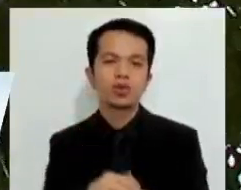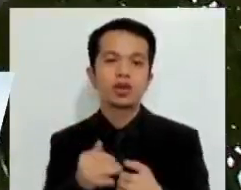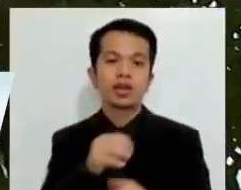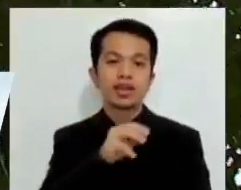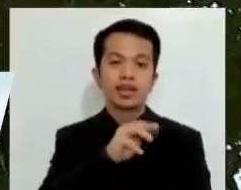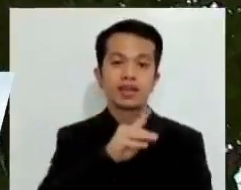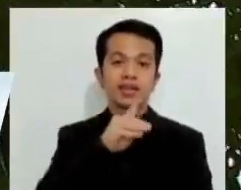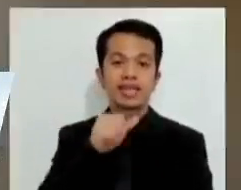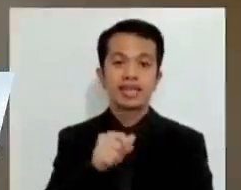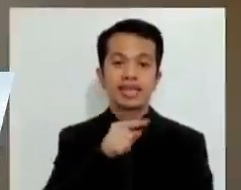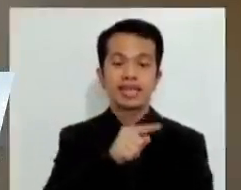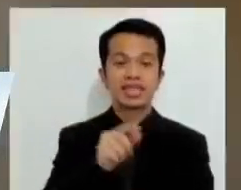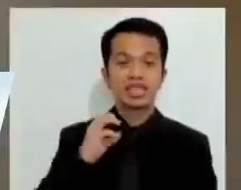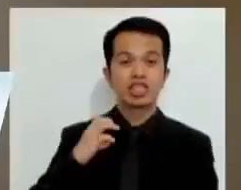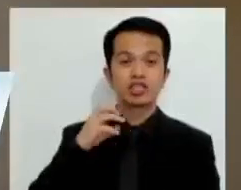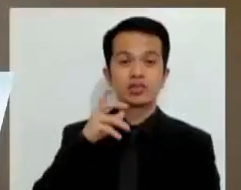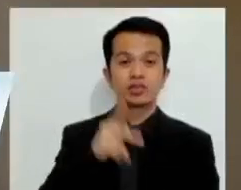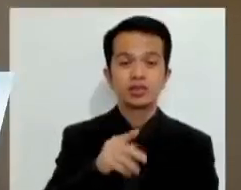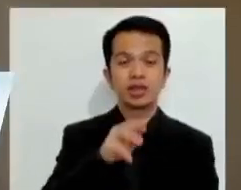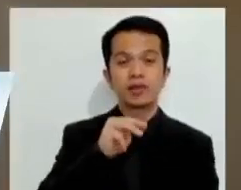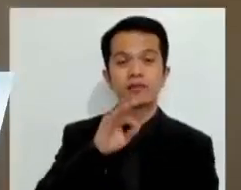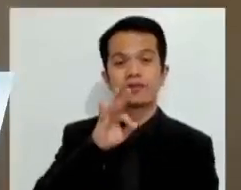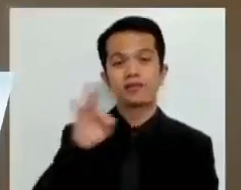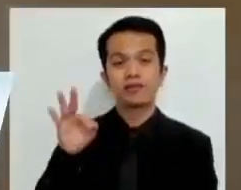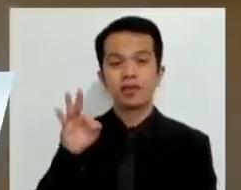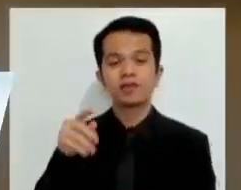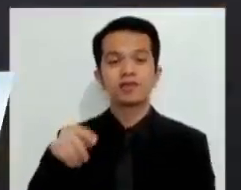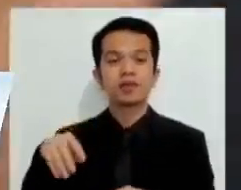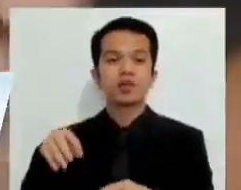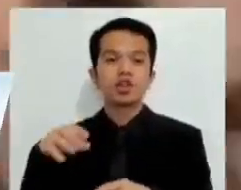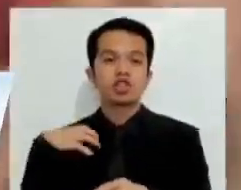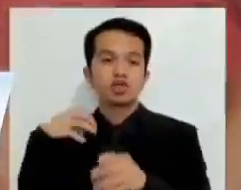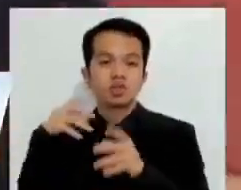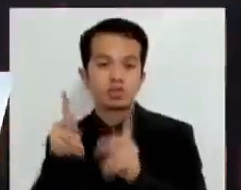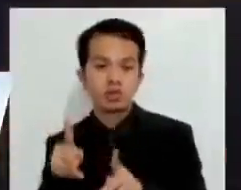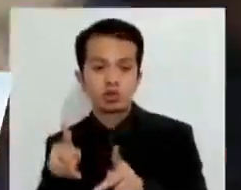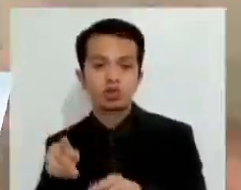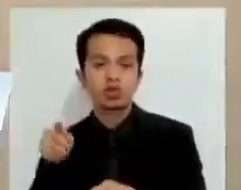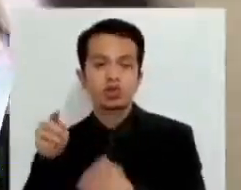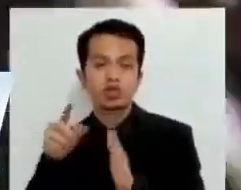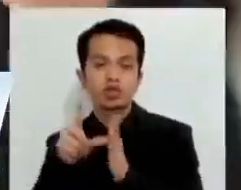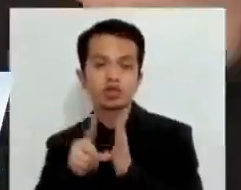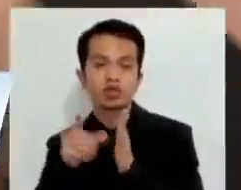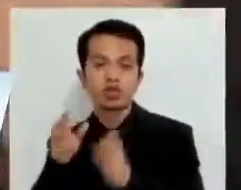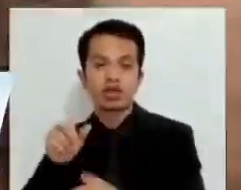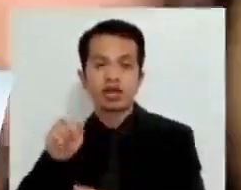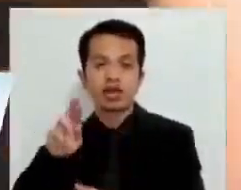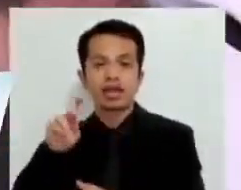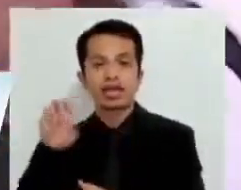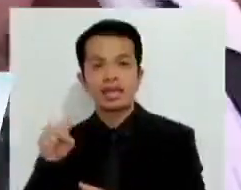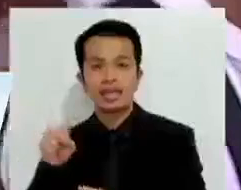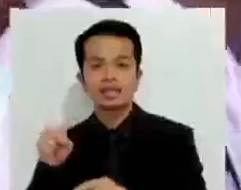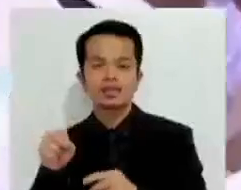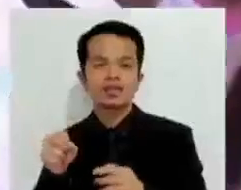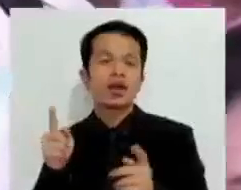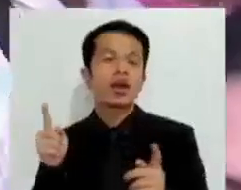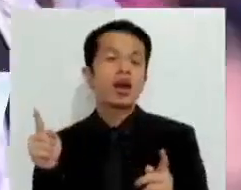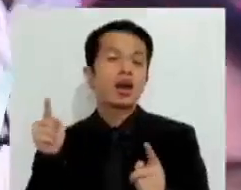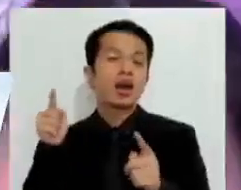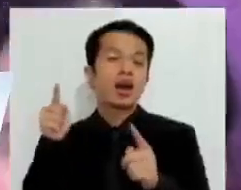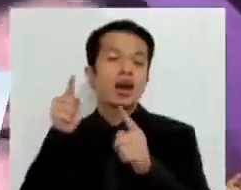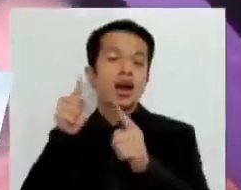MMFF Overall Concurrent Chairman, Attorney Don Artes, umabot na sa 1 bilyong piso ang kita